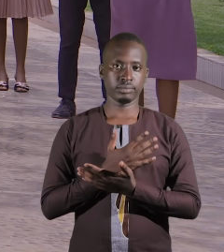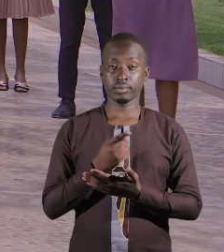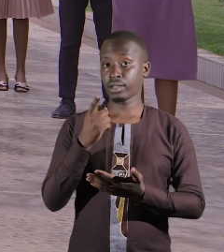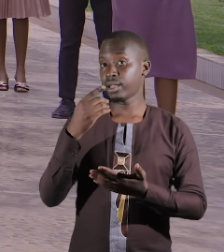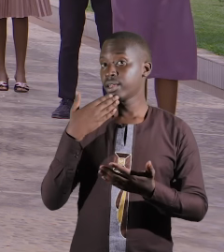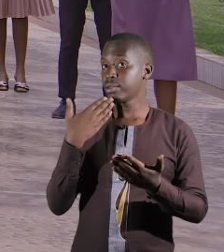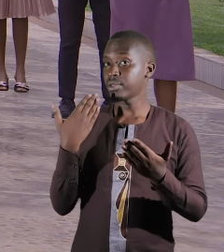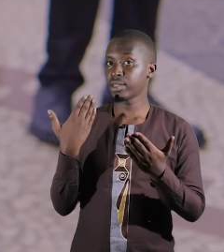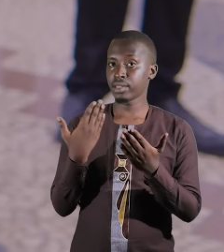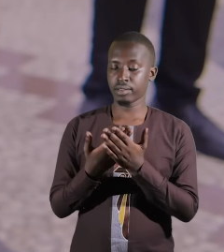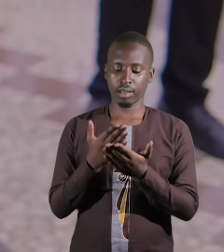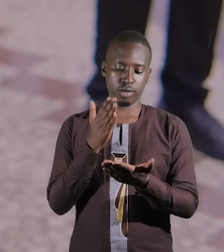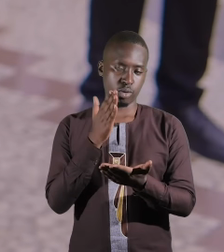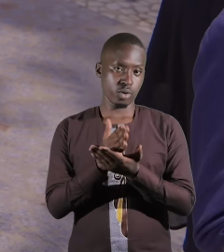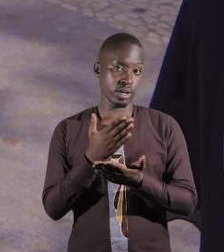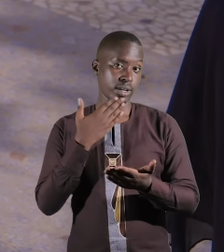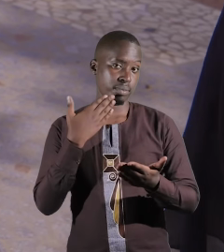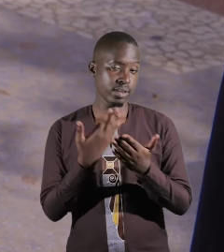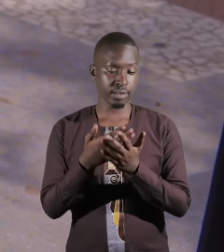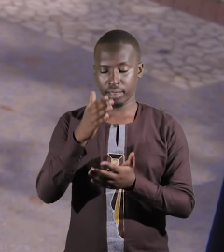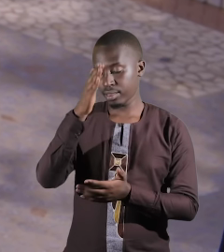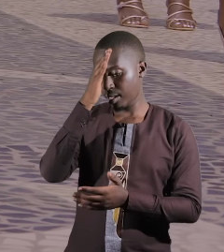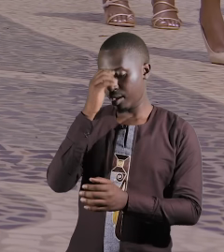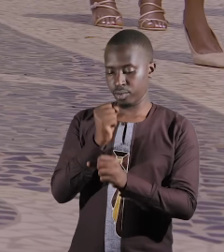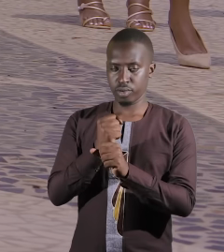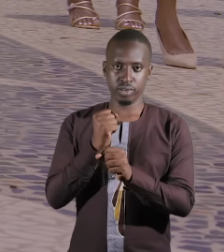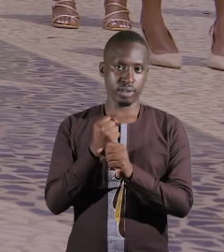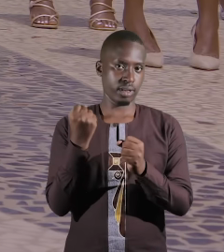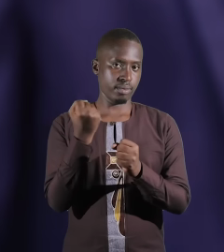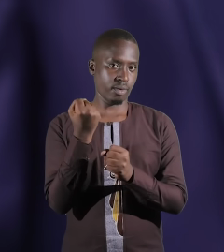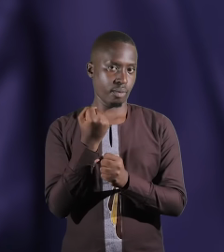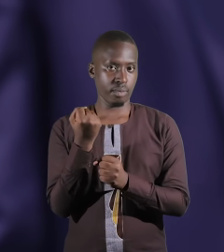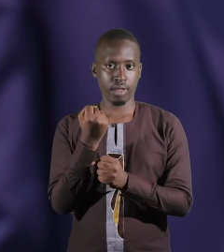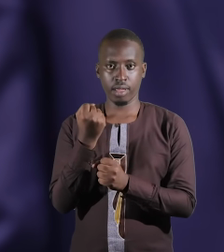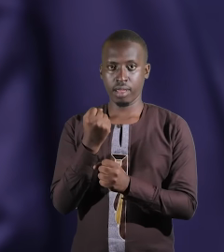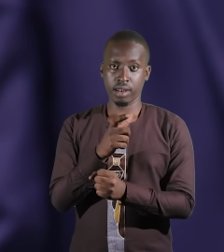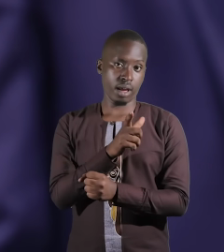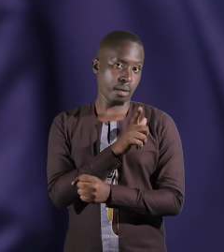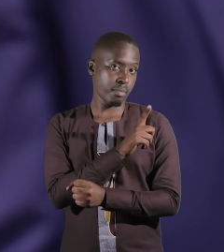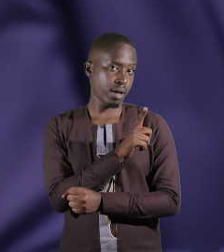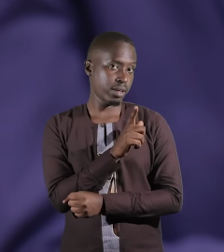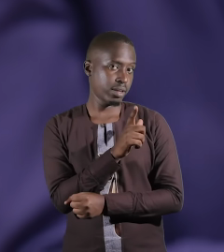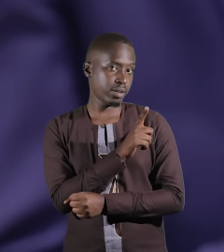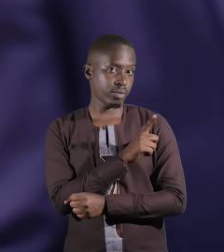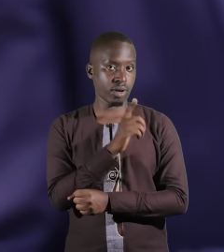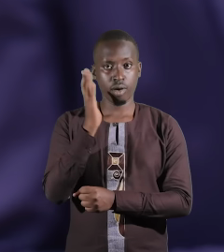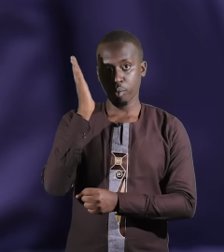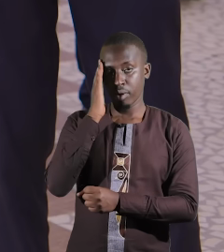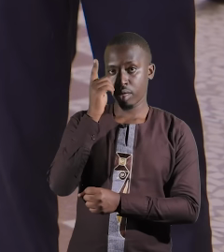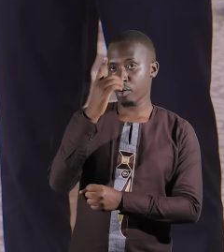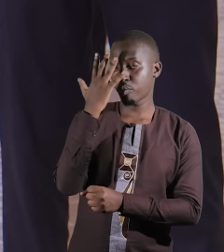ni mwiza nukuri ni mwiza data yakoze ibikomeye na mahirwe kumenya